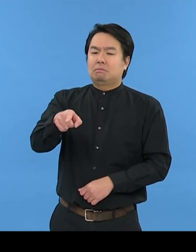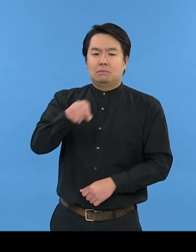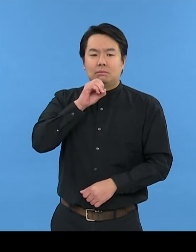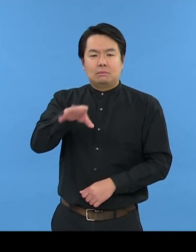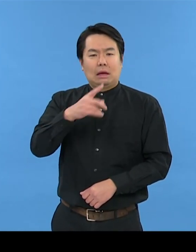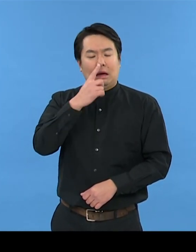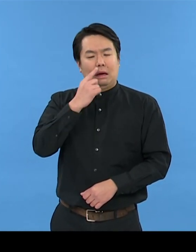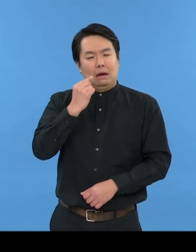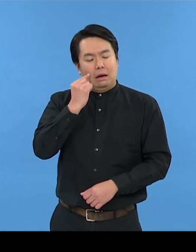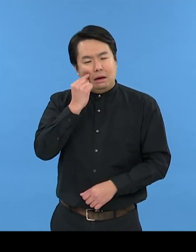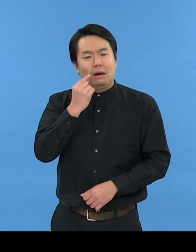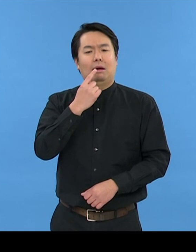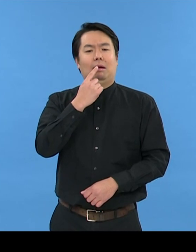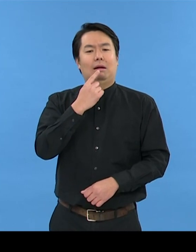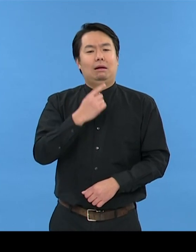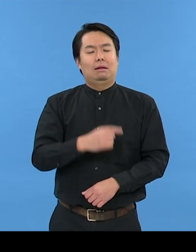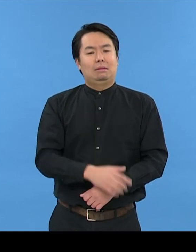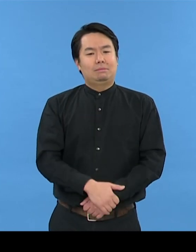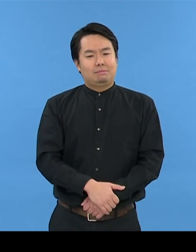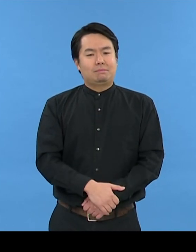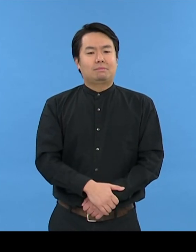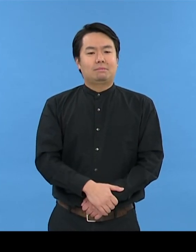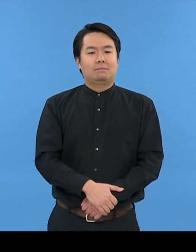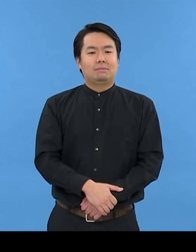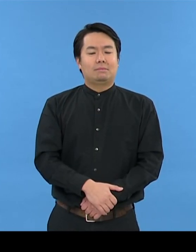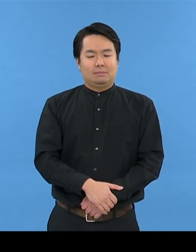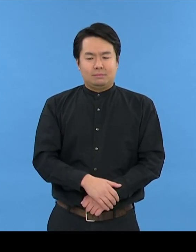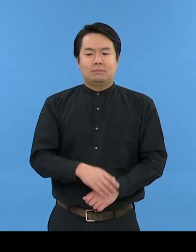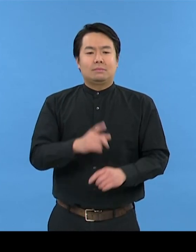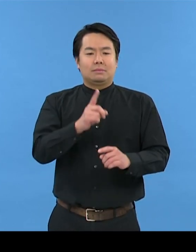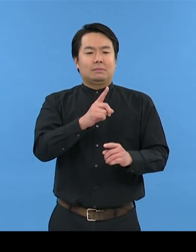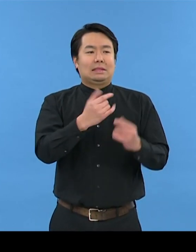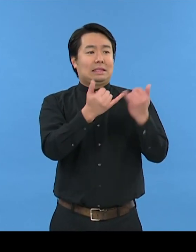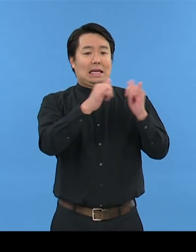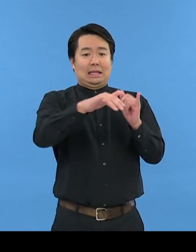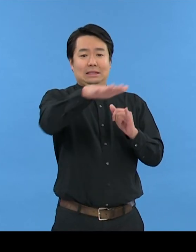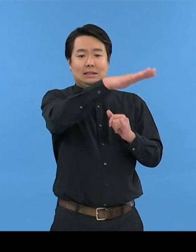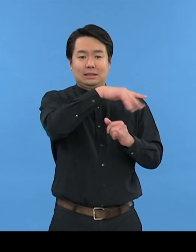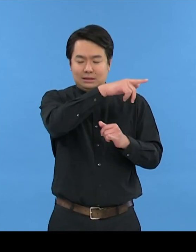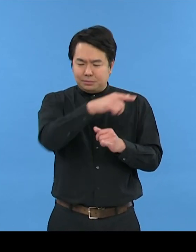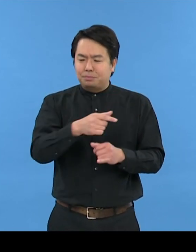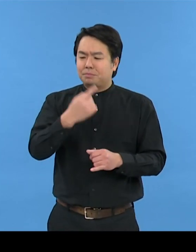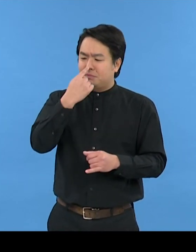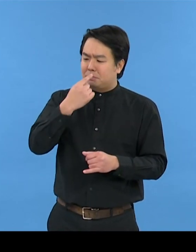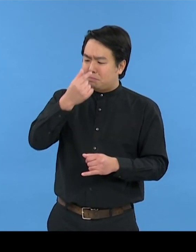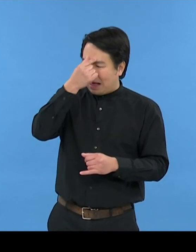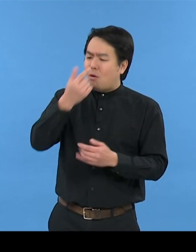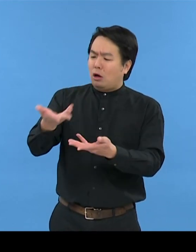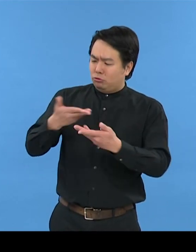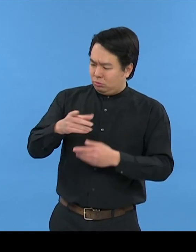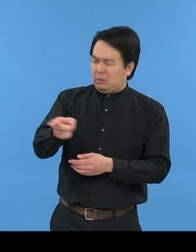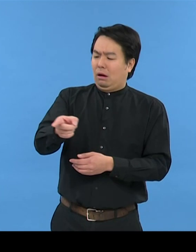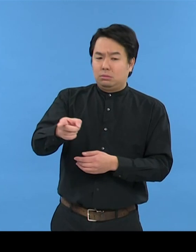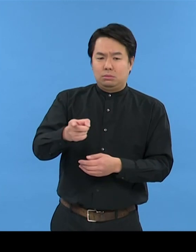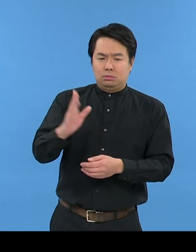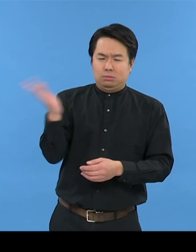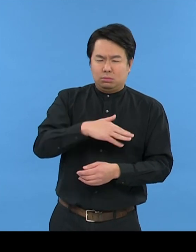私には否定はできないただ私に迷惑をかけてくるんだ